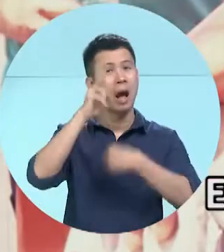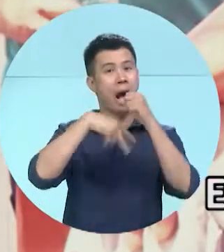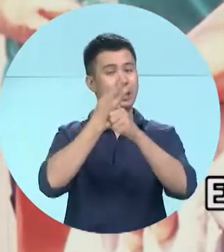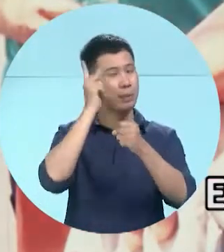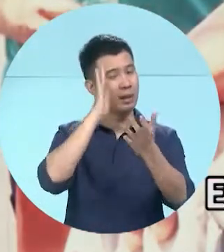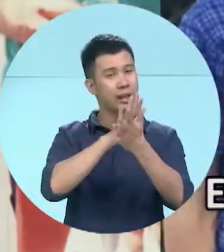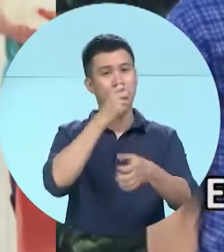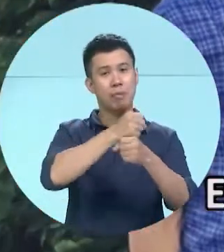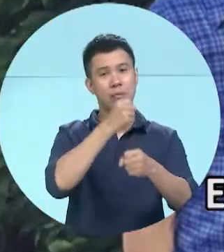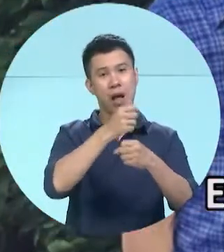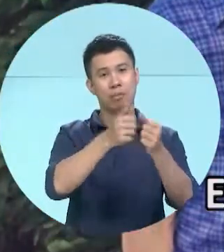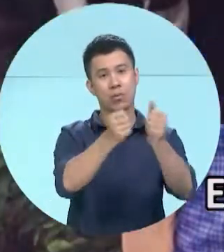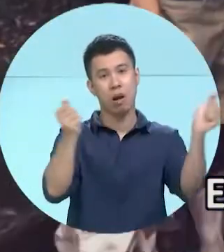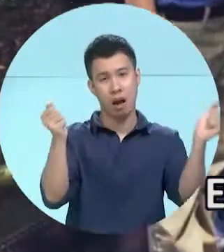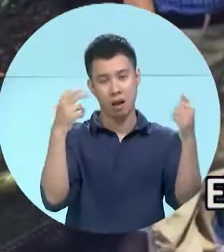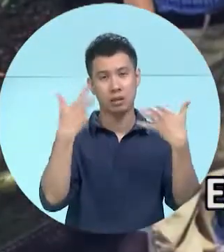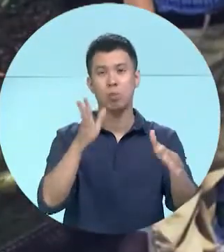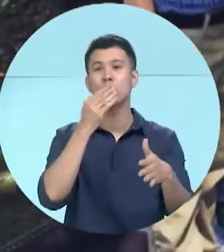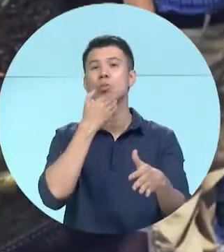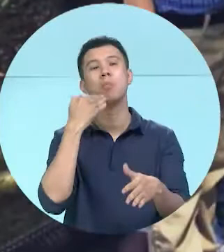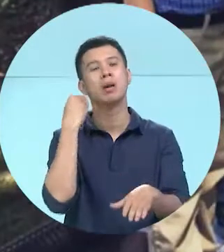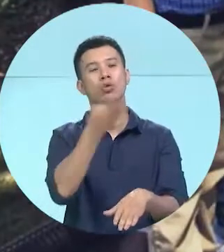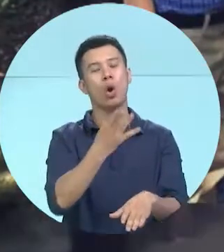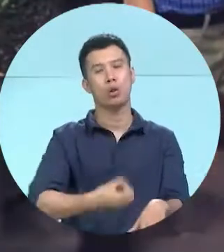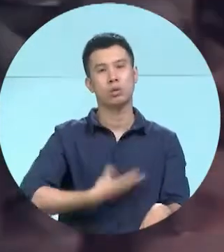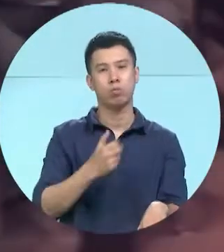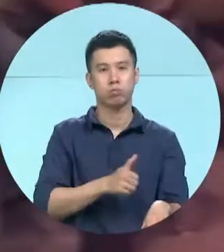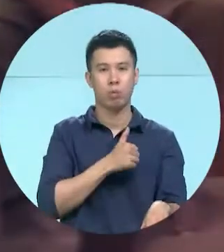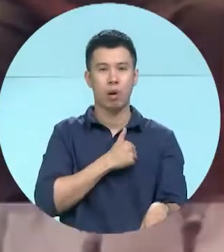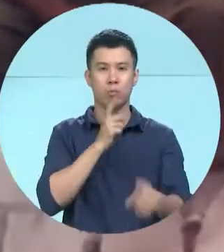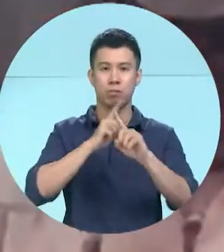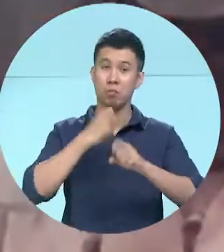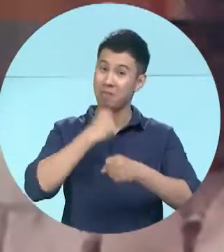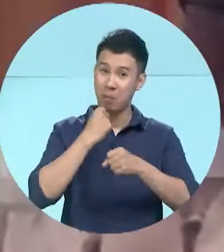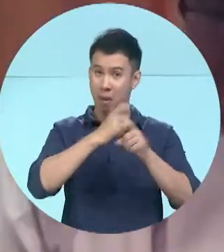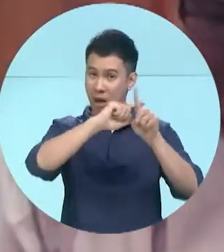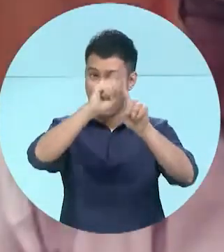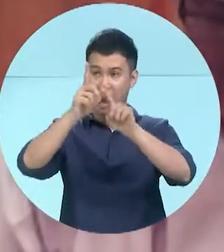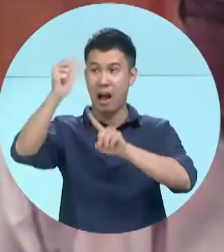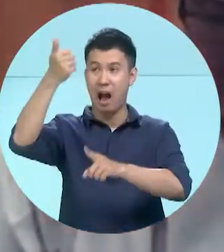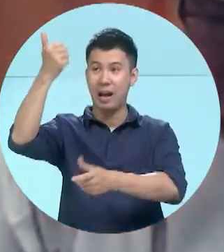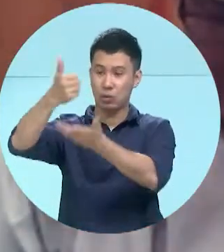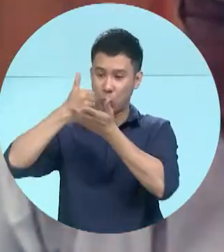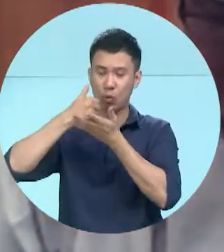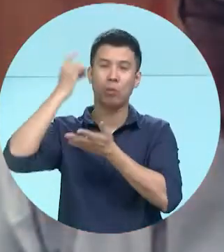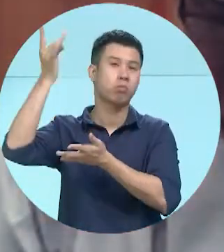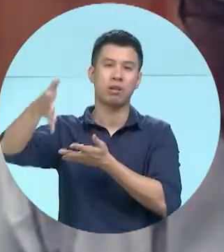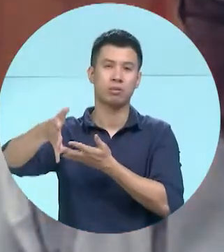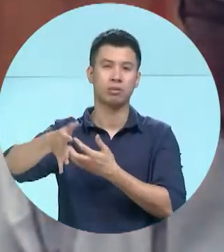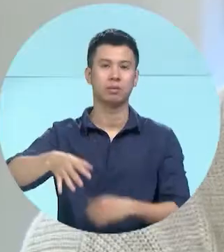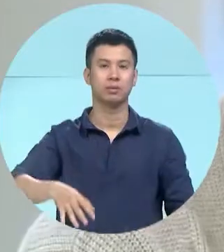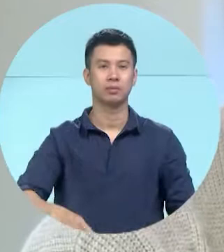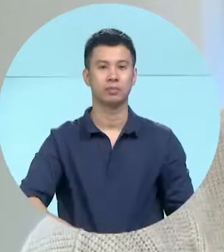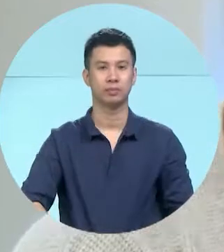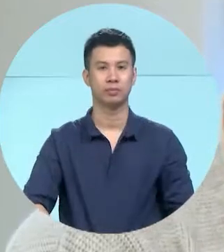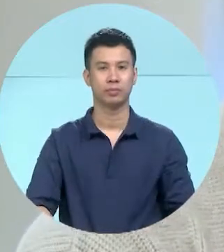thành, Evan được bố mẹ trao cho cơ hội sống độc lập. Cậu có thể làm rất nhiều việc mà không cần tới sự hỗ trợ của bất kỳ ai.